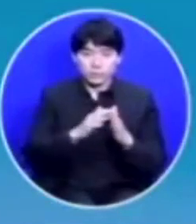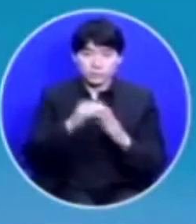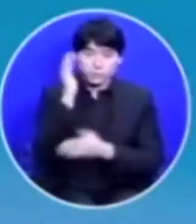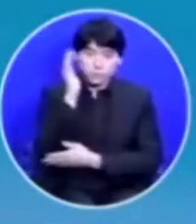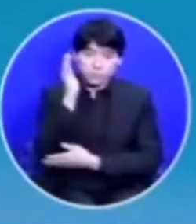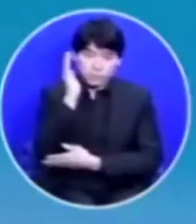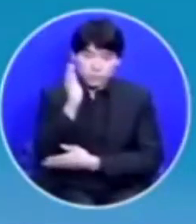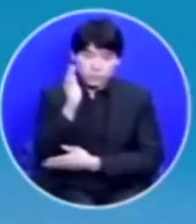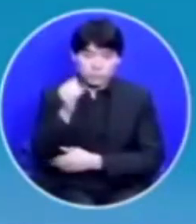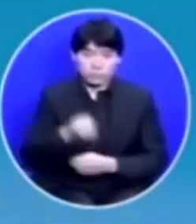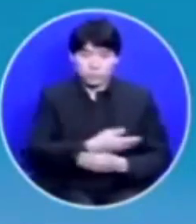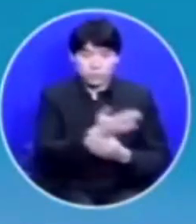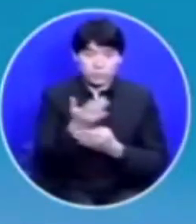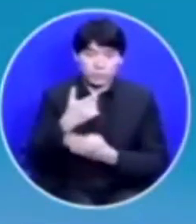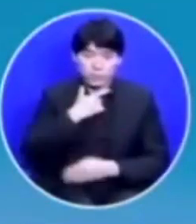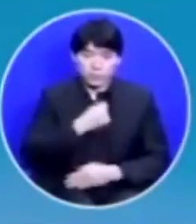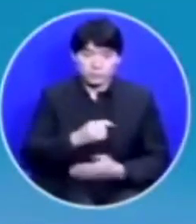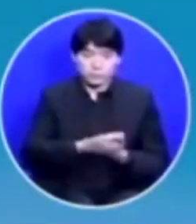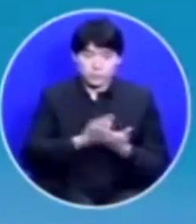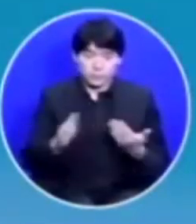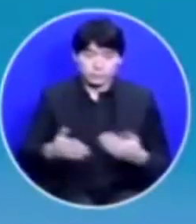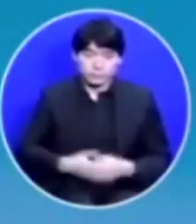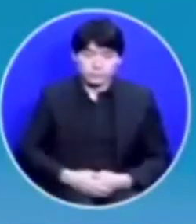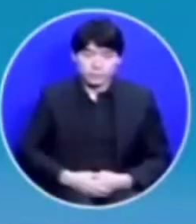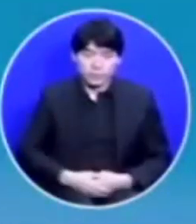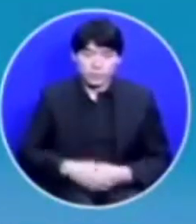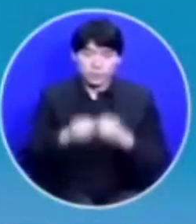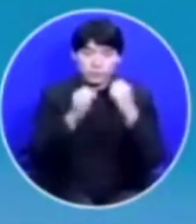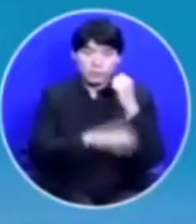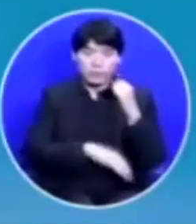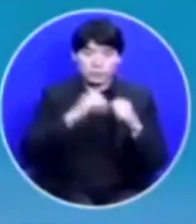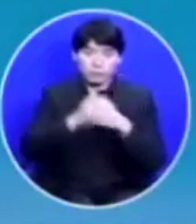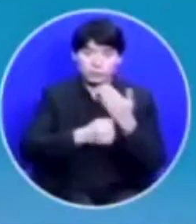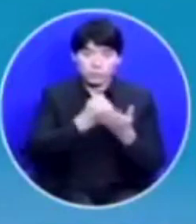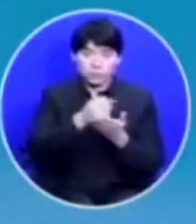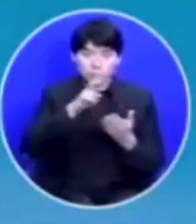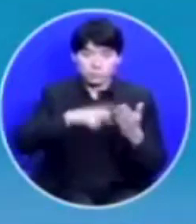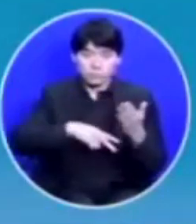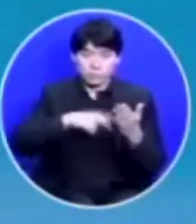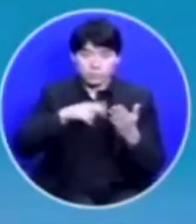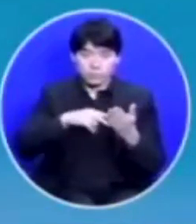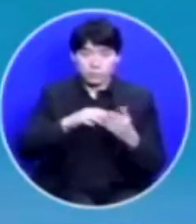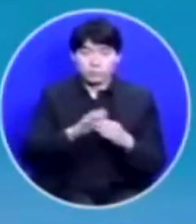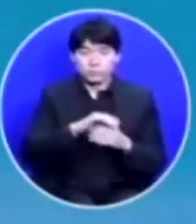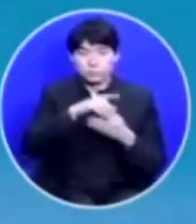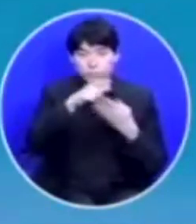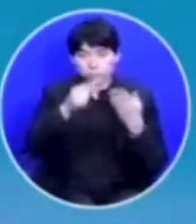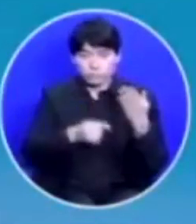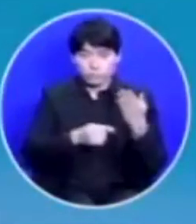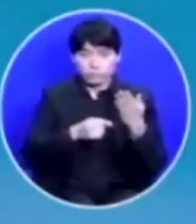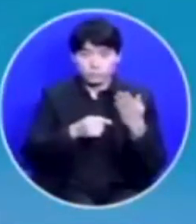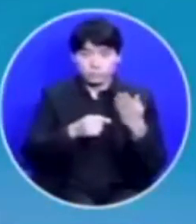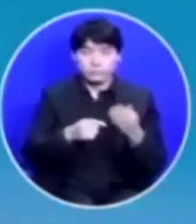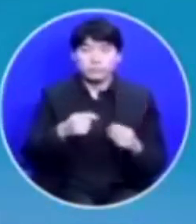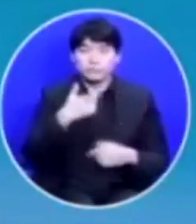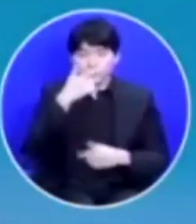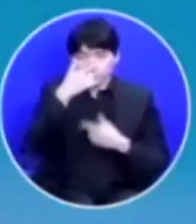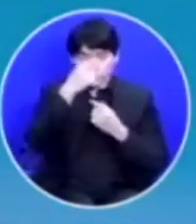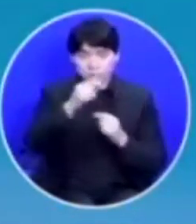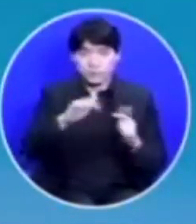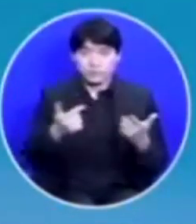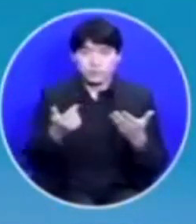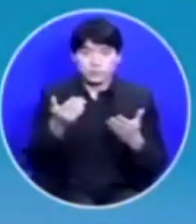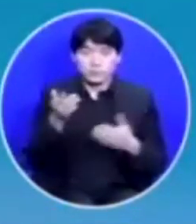전해 보려고 합니다 원래 성경의 순서에 의하면 그렇지 않지만 우리나라의 여러